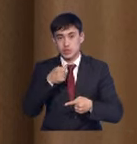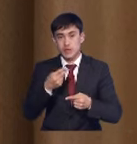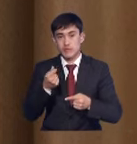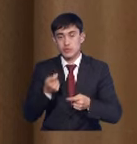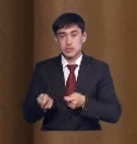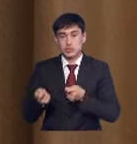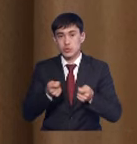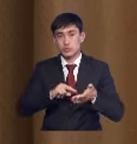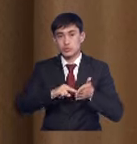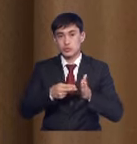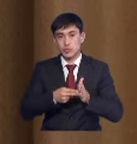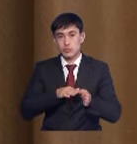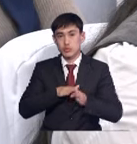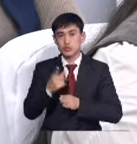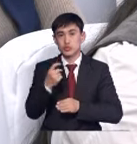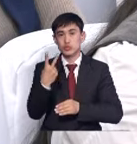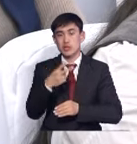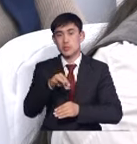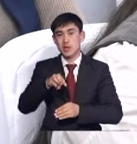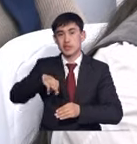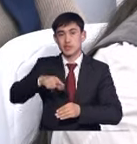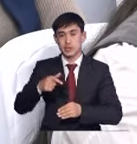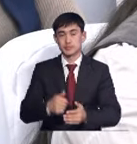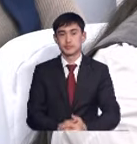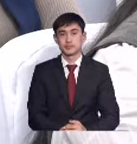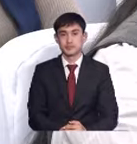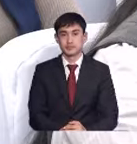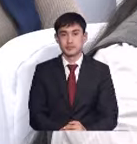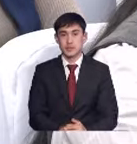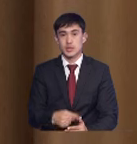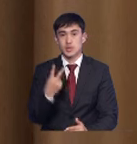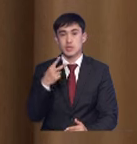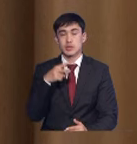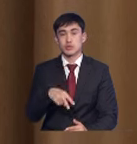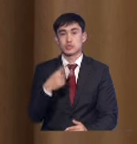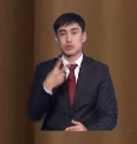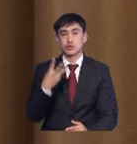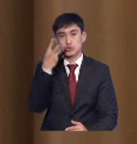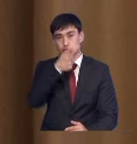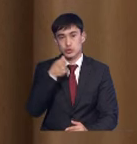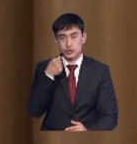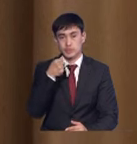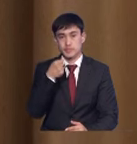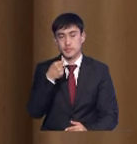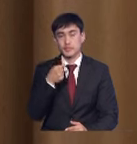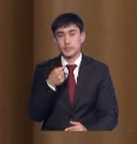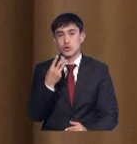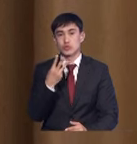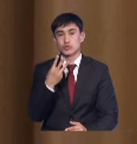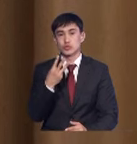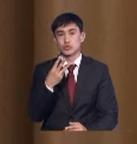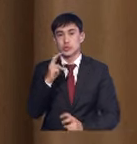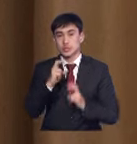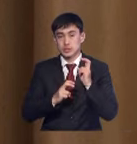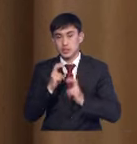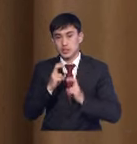көлемі 102 миллиард теңгеге жоспарлап отырмыз. 2023 жылы 3 өндірістік